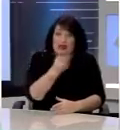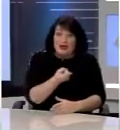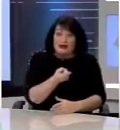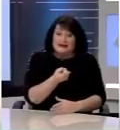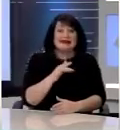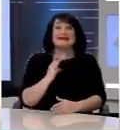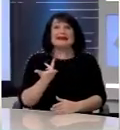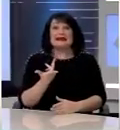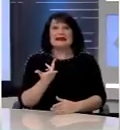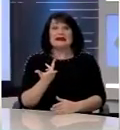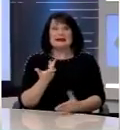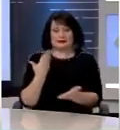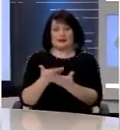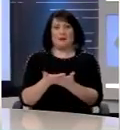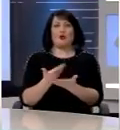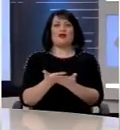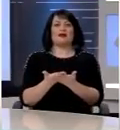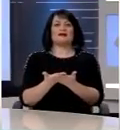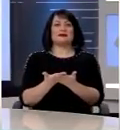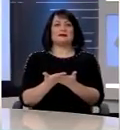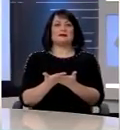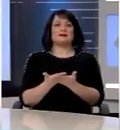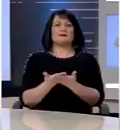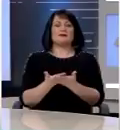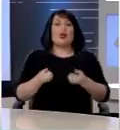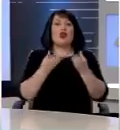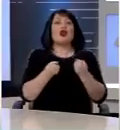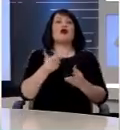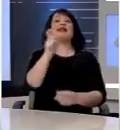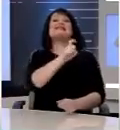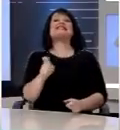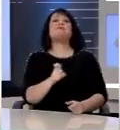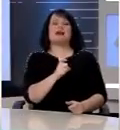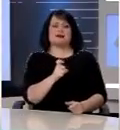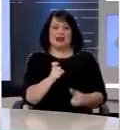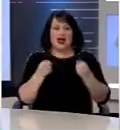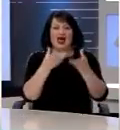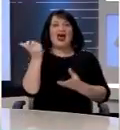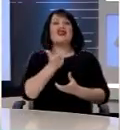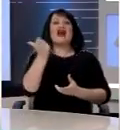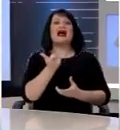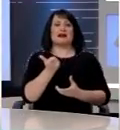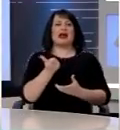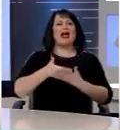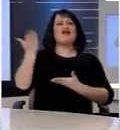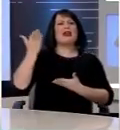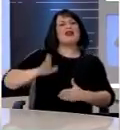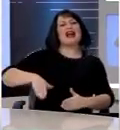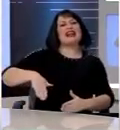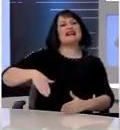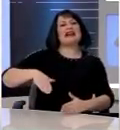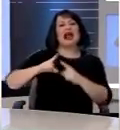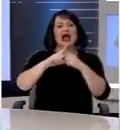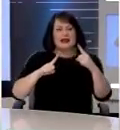Που θα κρύψετε τα παραστατικά και τις αποδείξεις για τα δώρα της Siemens, για τα δάνεια του κ. Καχανίων, για